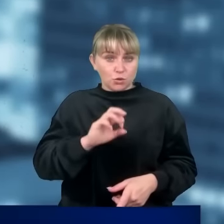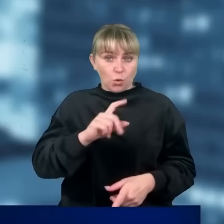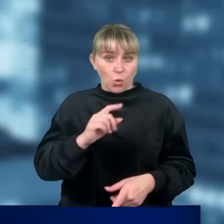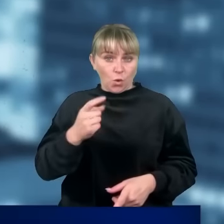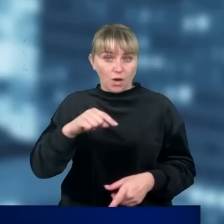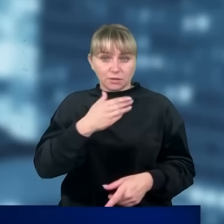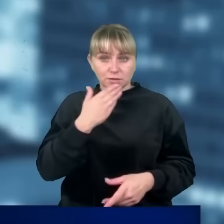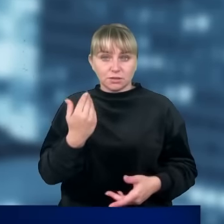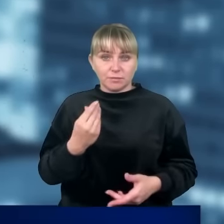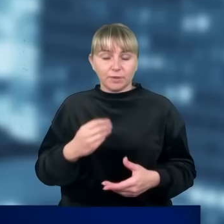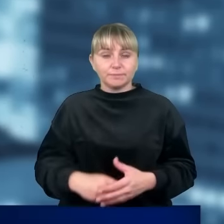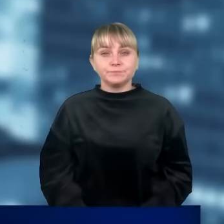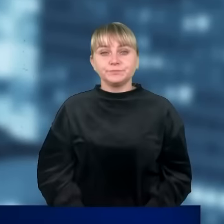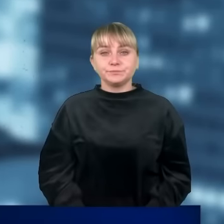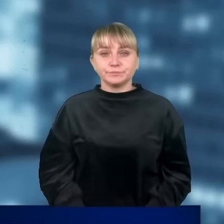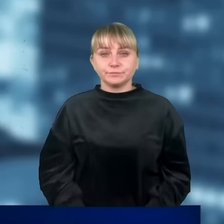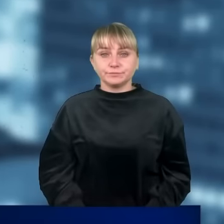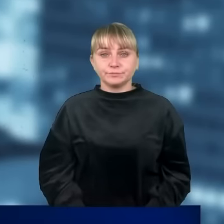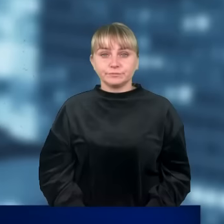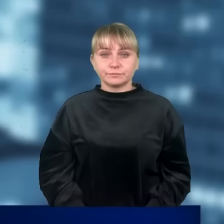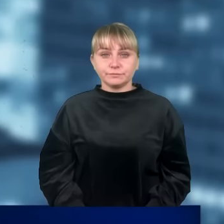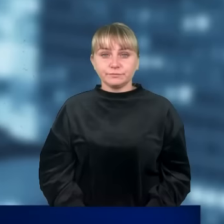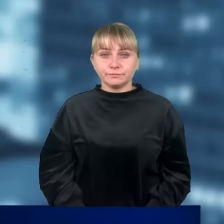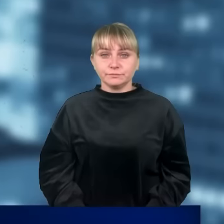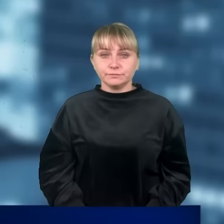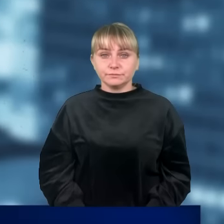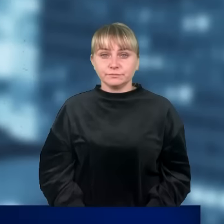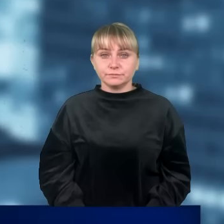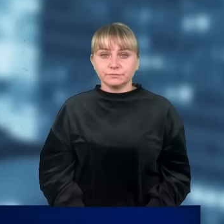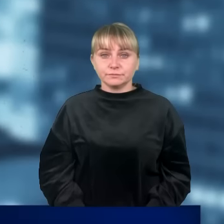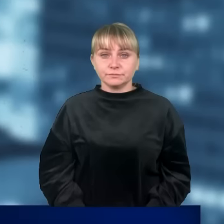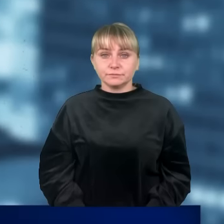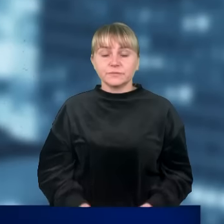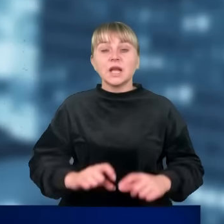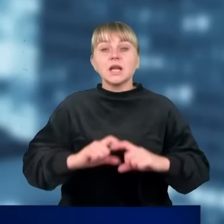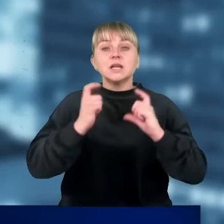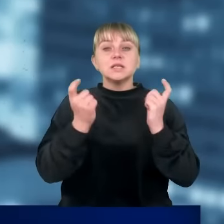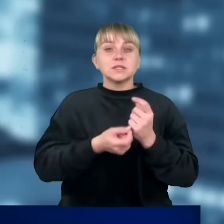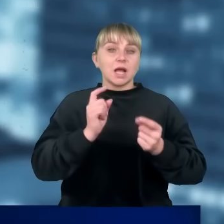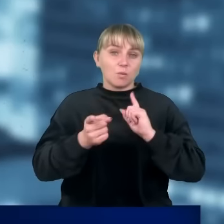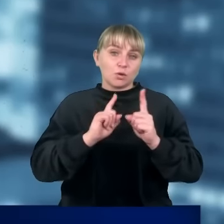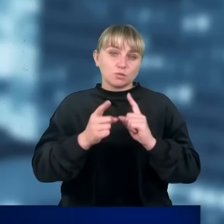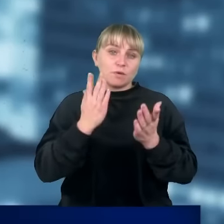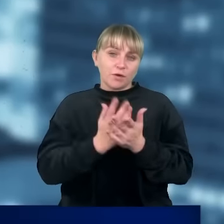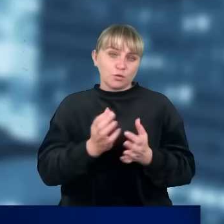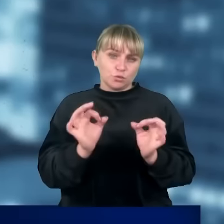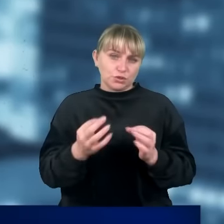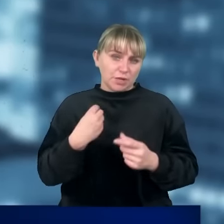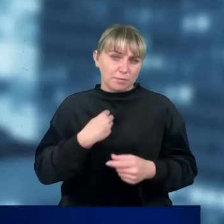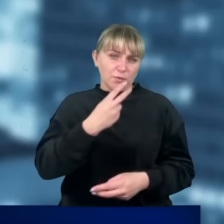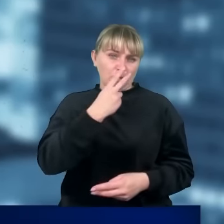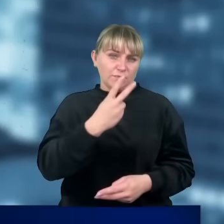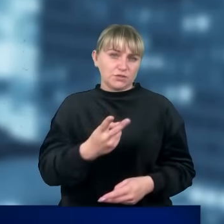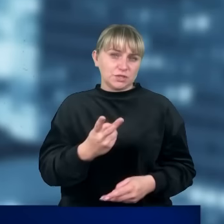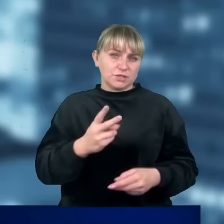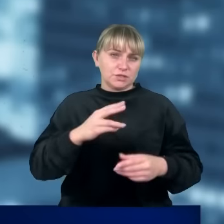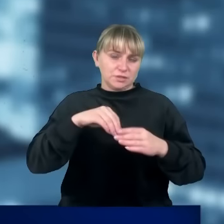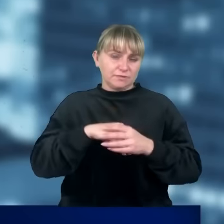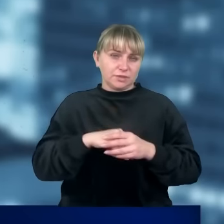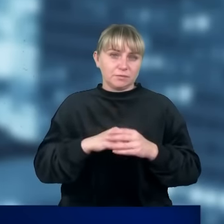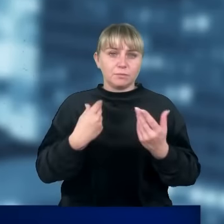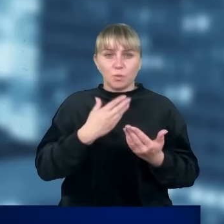dowodów na to, że tak jest. Całość tej rozmowy to Państwo już dzisiaj widzieli, bo ona była wielokrotnie cytowana na naszej